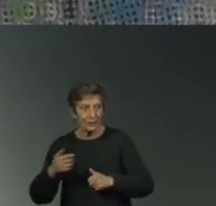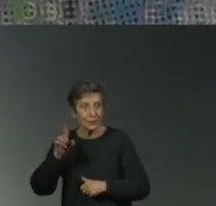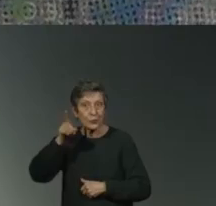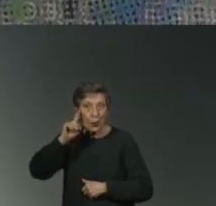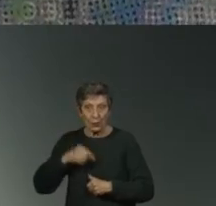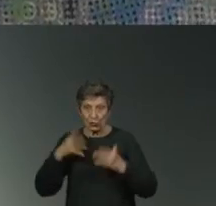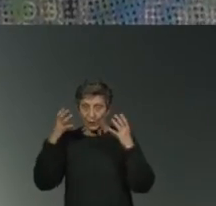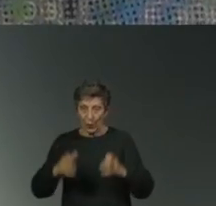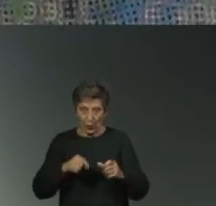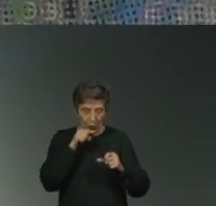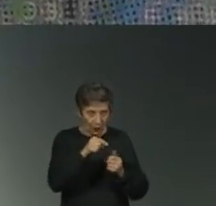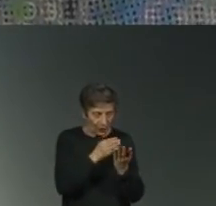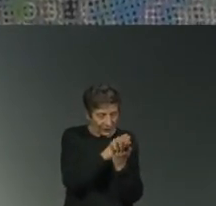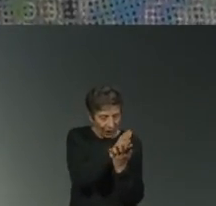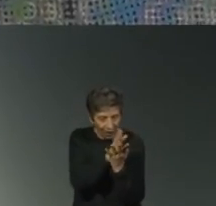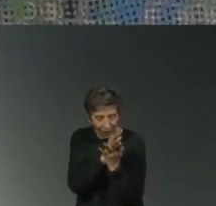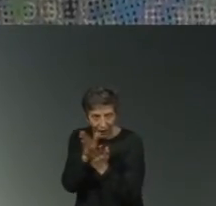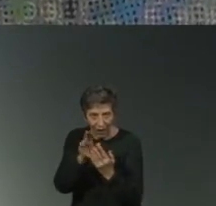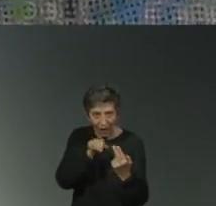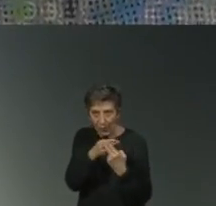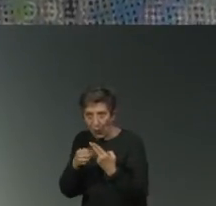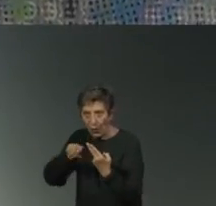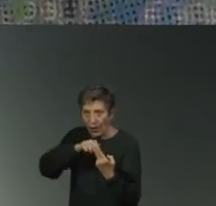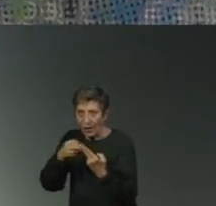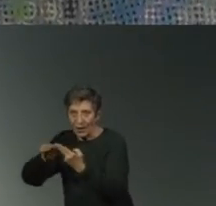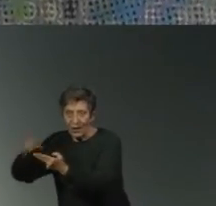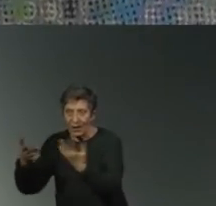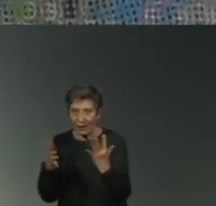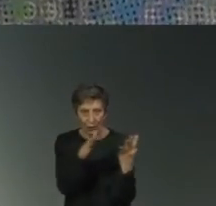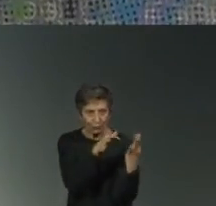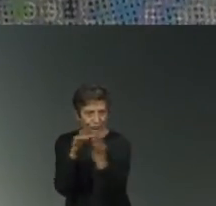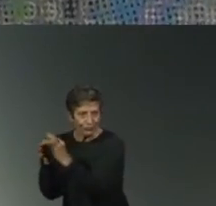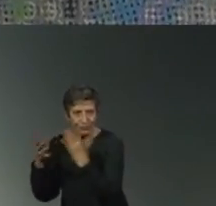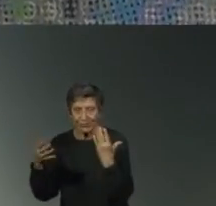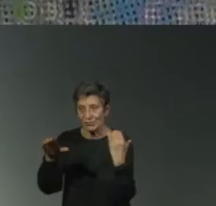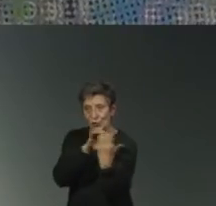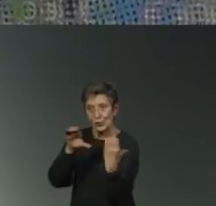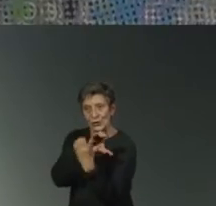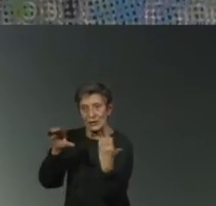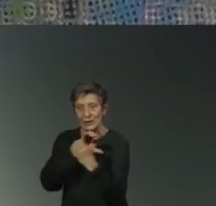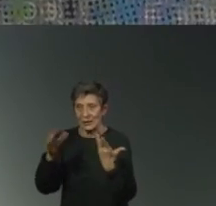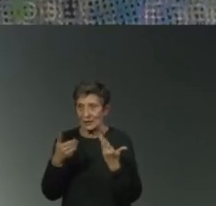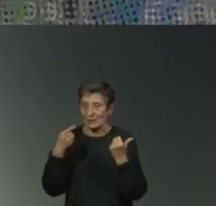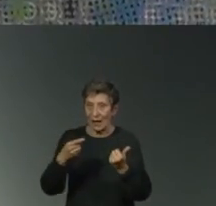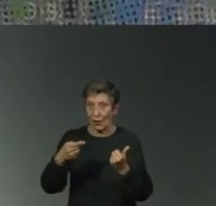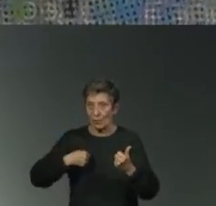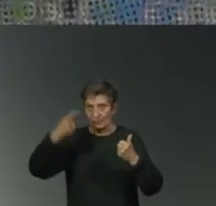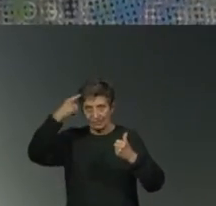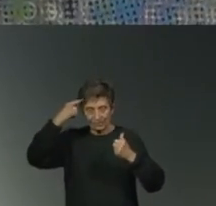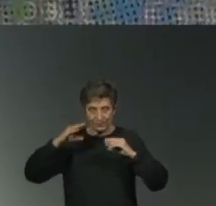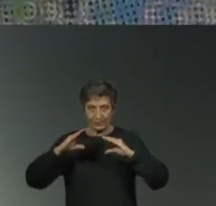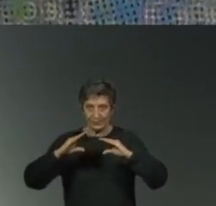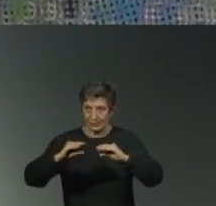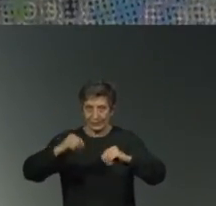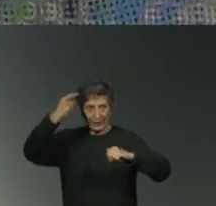avec les autres pour que l'espace mental que j'étais sur le point d'élaborer se dilate. Donc en fait, c'est